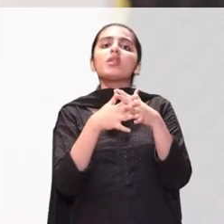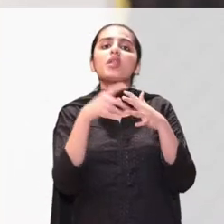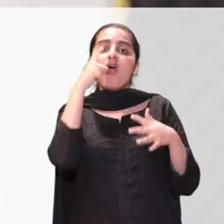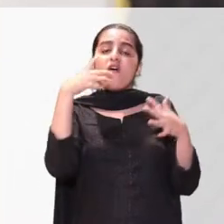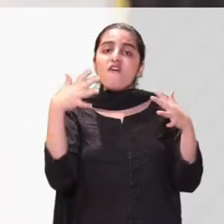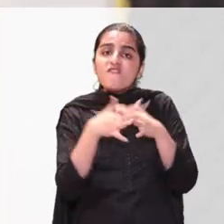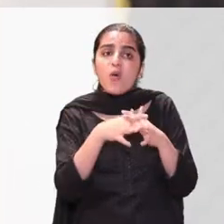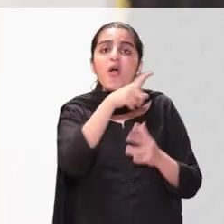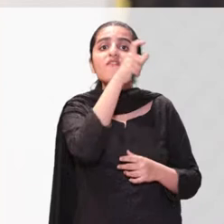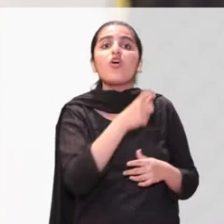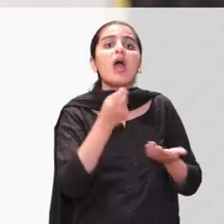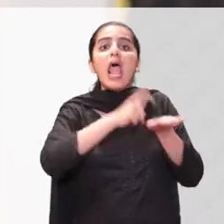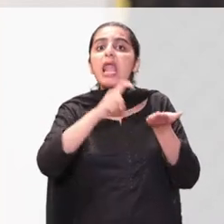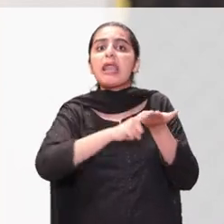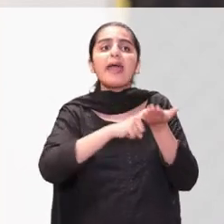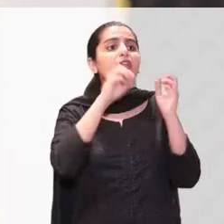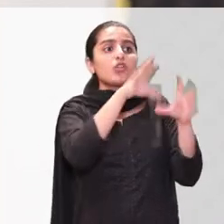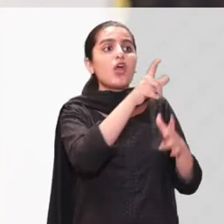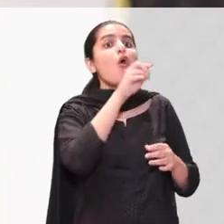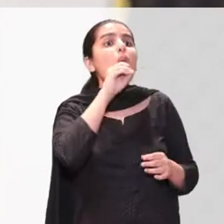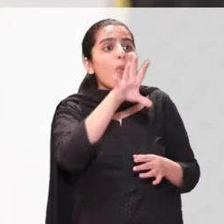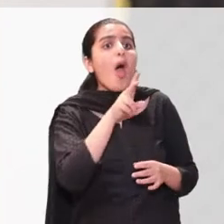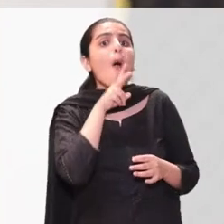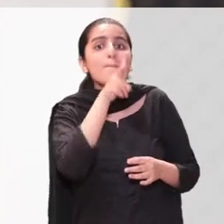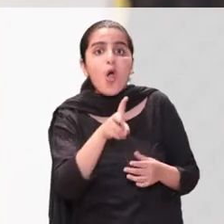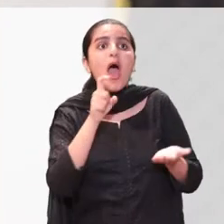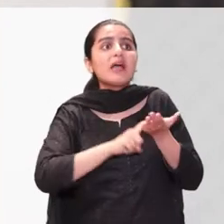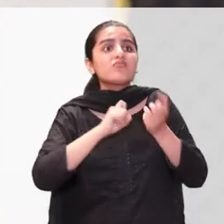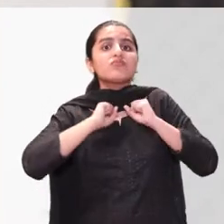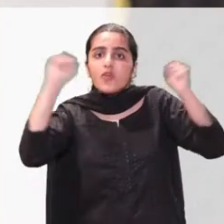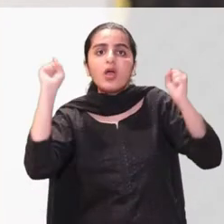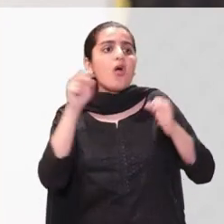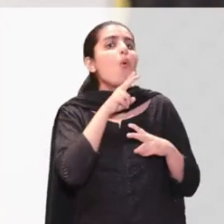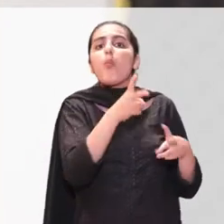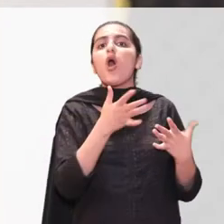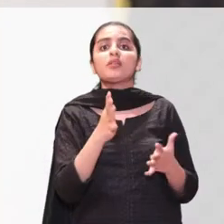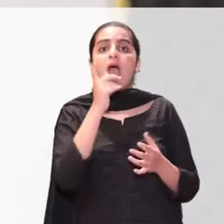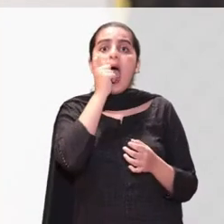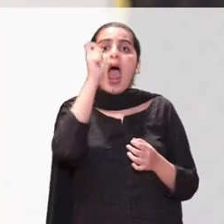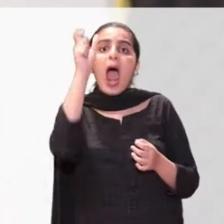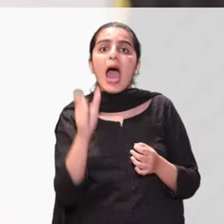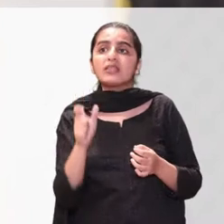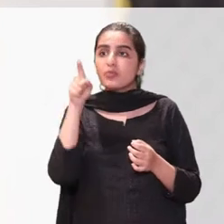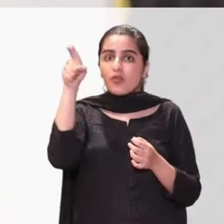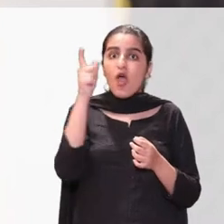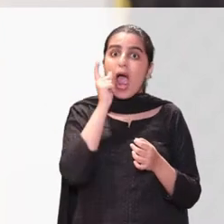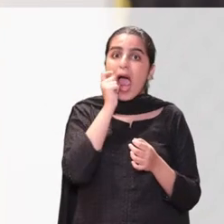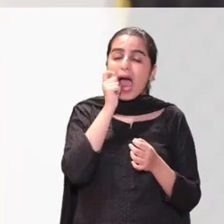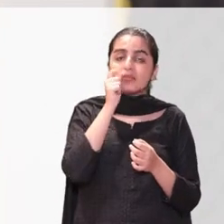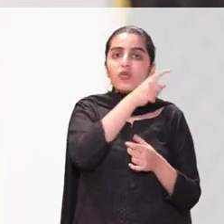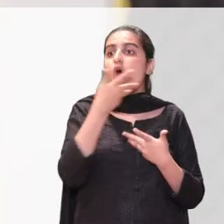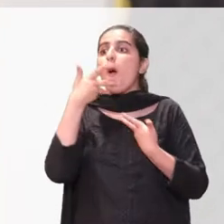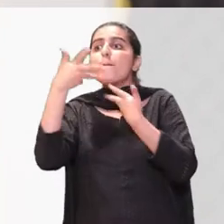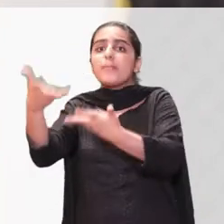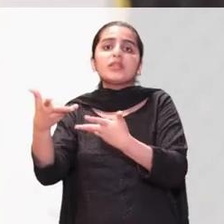एंड वूमेन जिसको राइट है कि वह बोले या जिसके पास कोई नया वॉइस मेल इन्वेस्टिगेटर को बताई नहीं